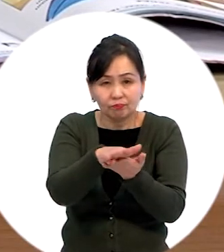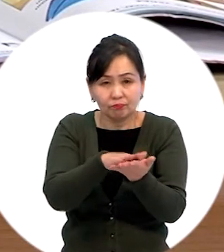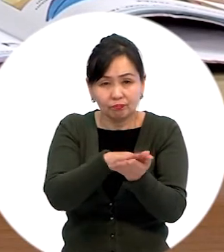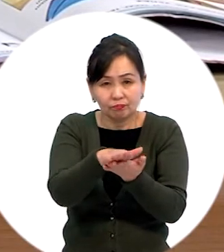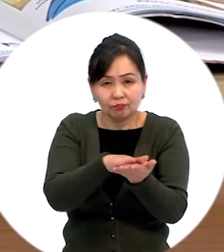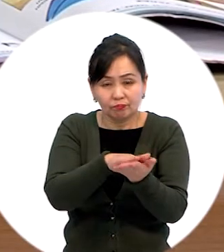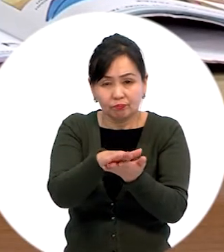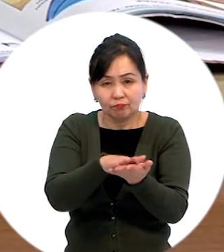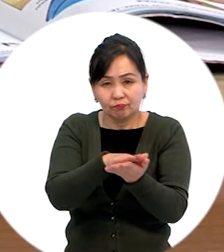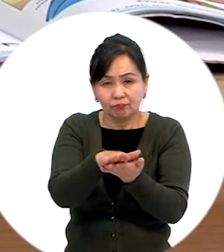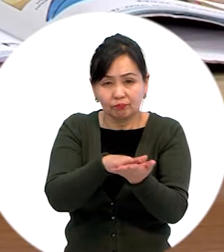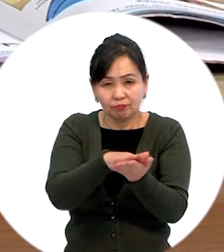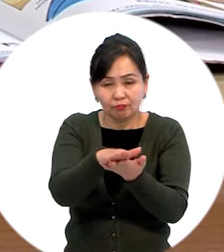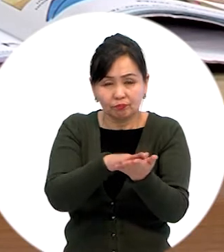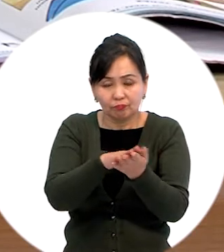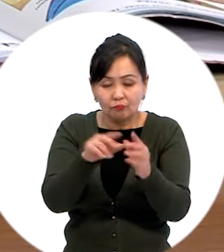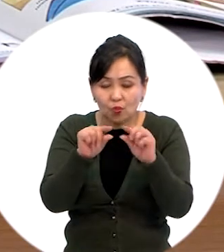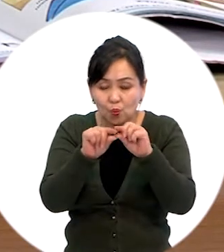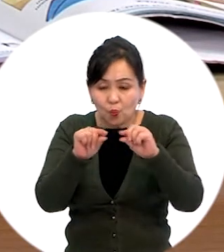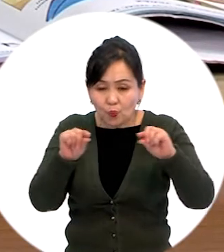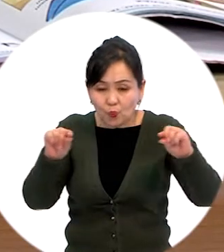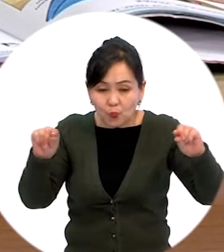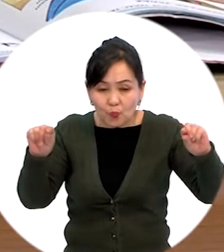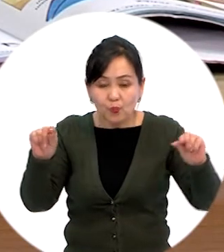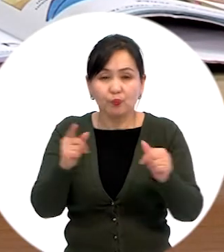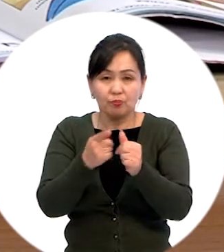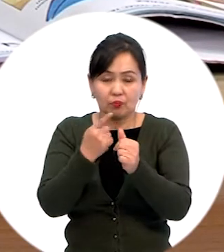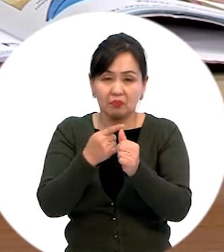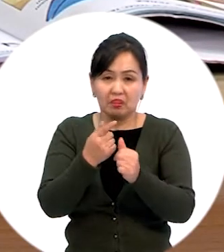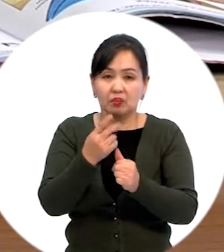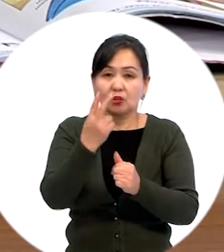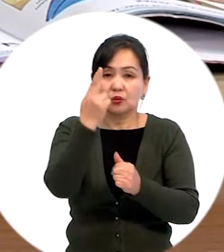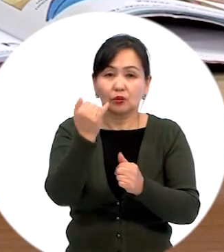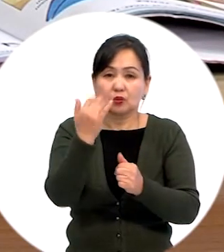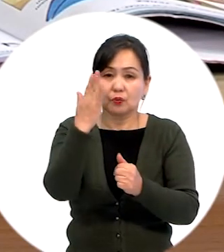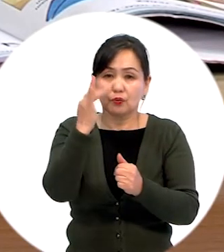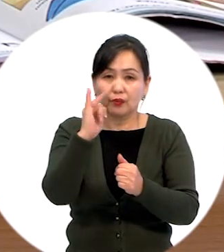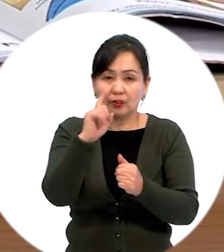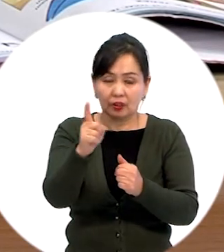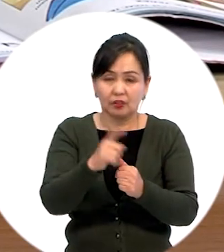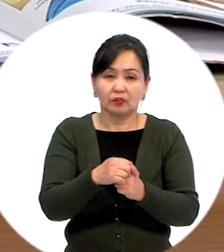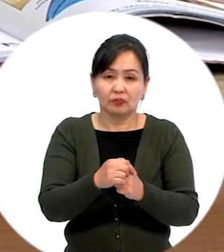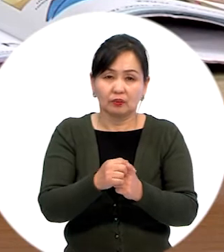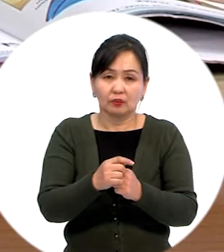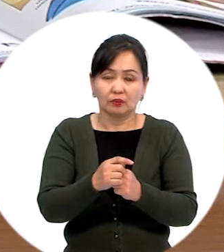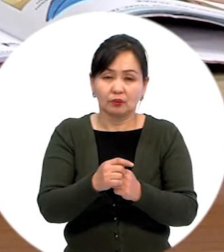За ингэж гонцгойлж урт болохыг цових гэж ярьдгийг хүүхдүүд ээ. За